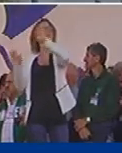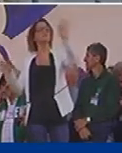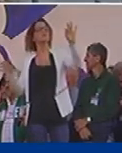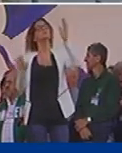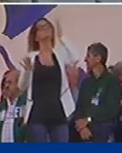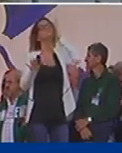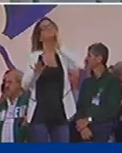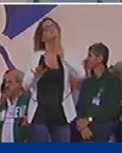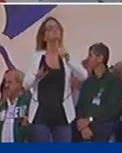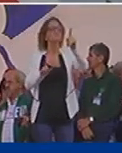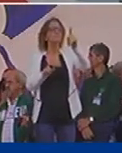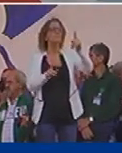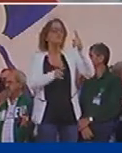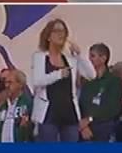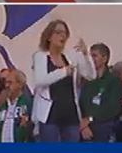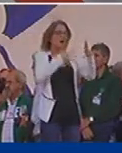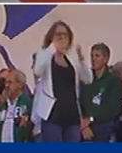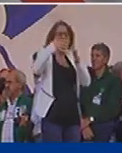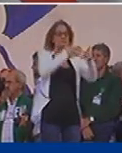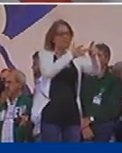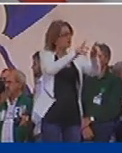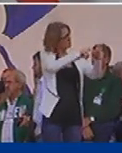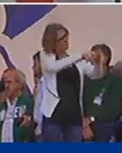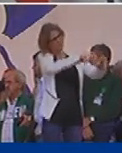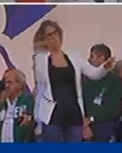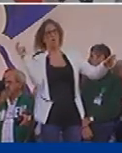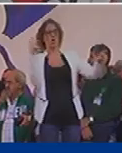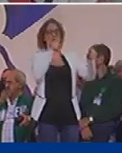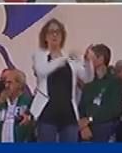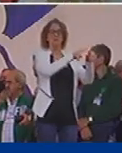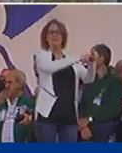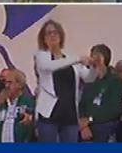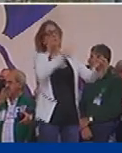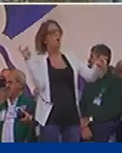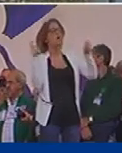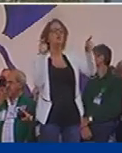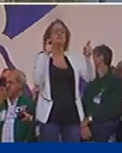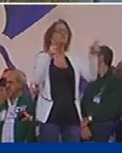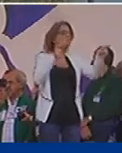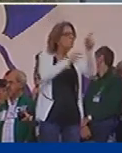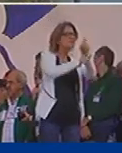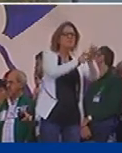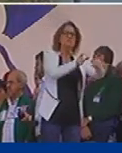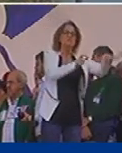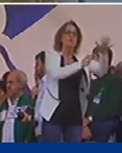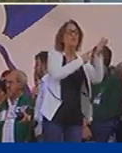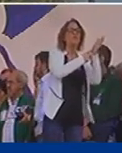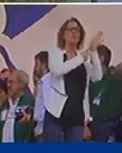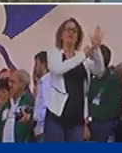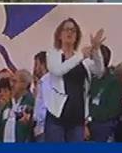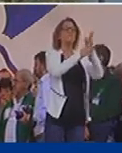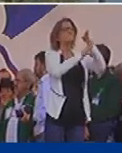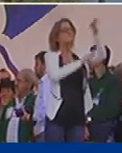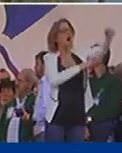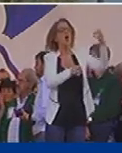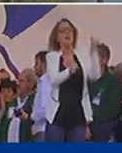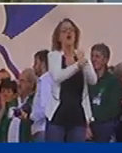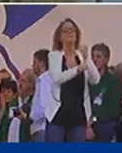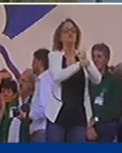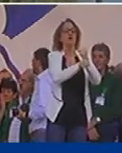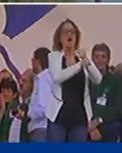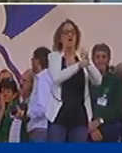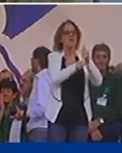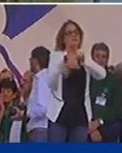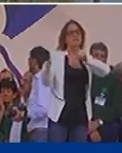Uscite dalla logica delle correnti, non fatevi rappresentare da persone che vanno a lavorare qualche ora